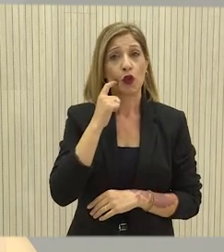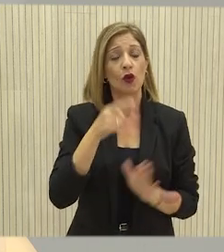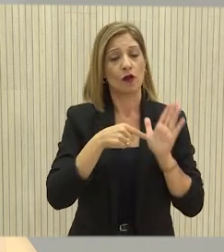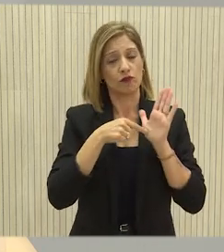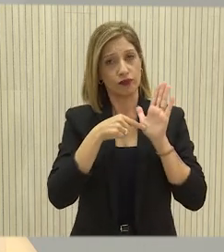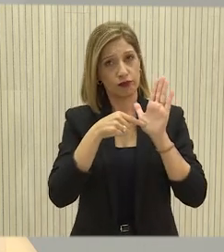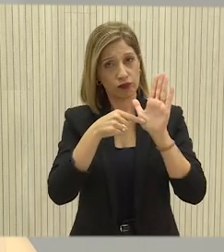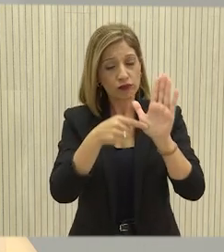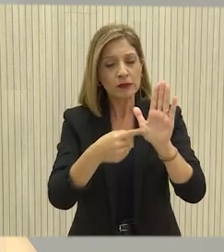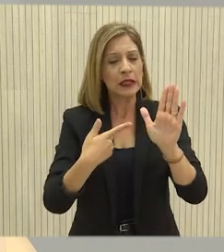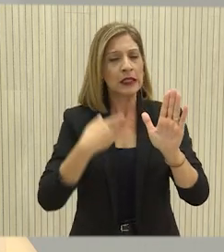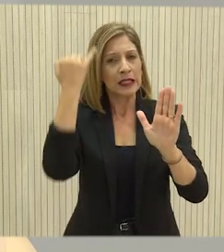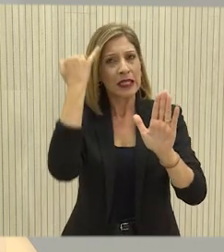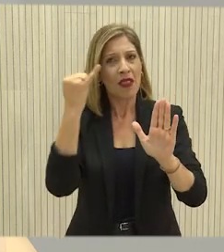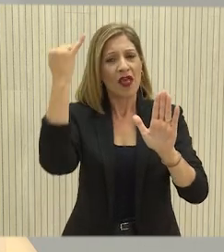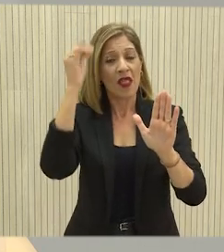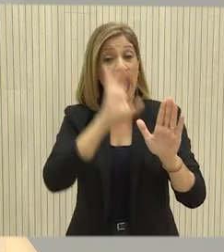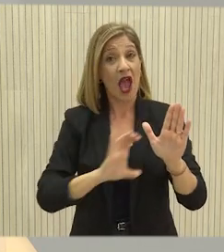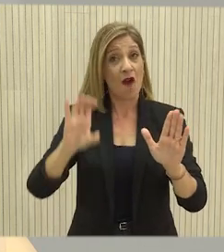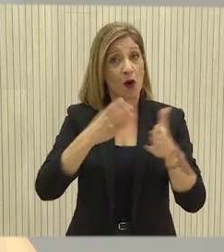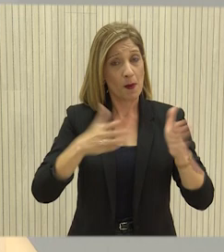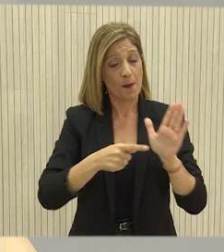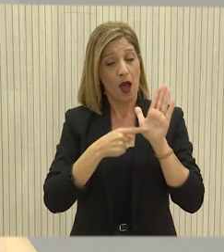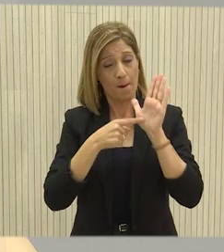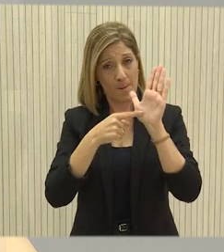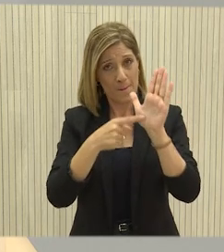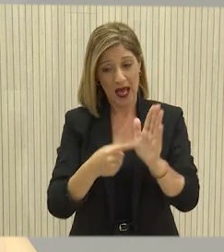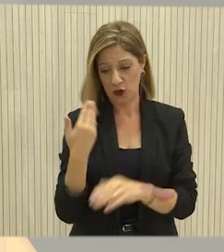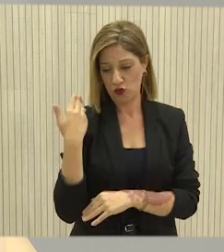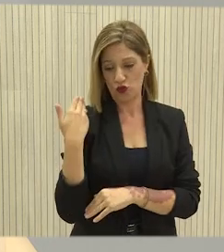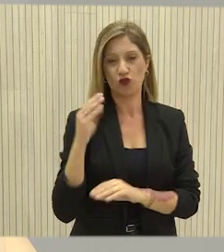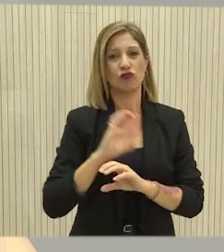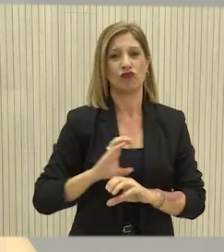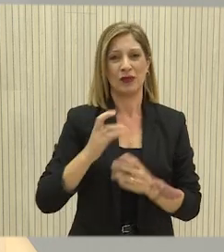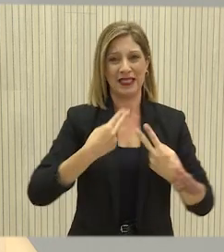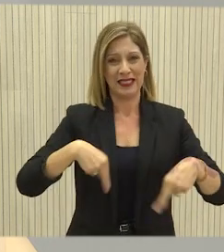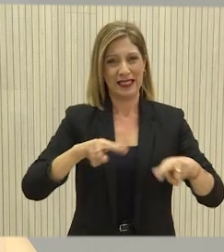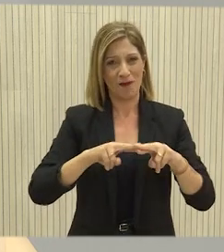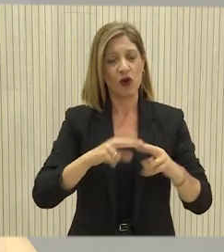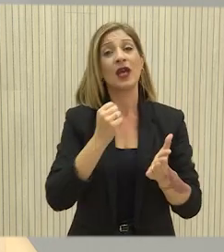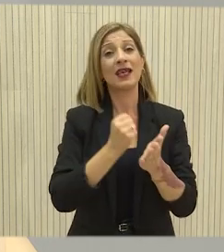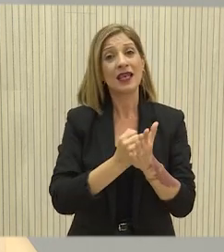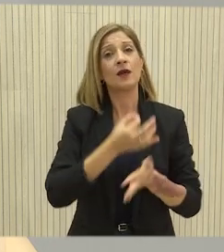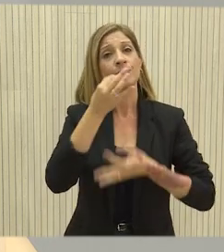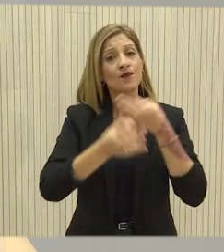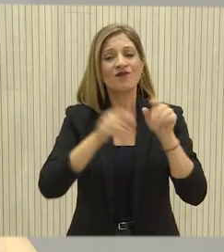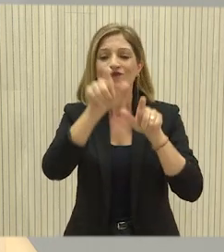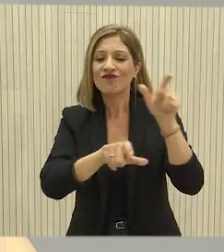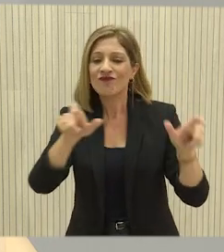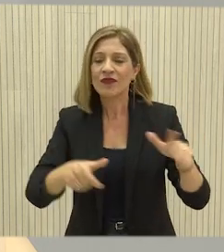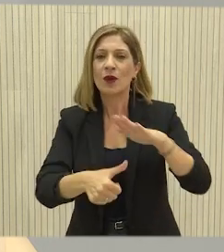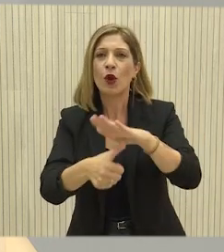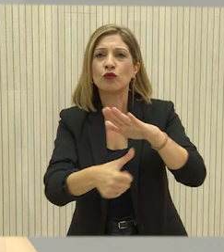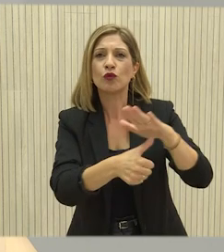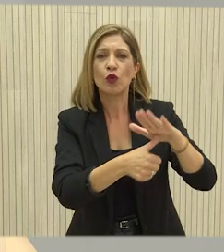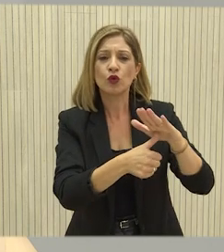παρουσίασε στοιχεία της πρωτοβουλίας τόσο σε επίπεδο Ευρωπαϊκής Ένωσης, στο πλαίσιο του πρόσφατου Ευρωπαϊκού Συμβουλίου, αλλά και σε ηγέτες άμεσα ενδιαφερόμενων χωρών